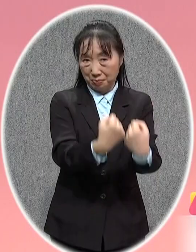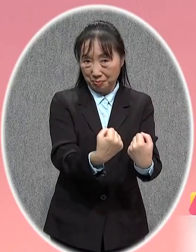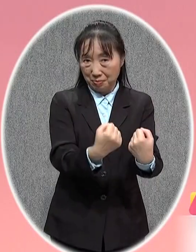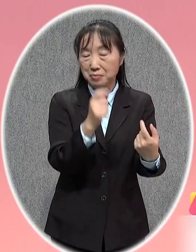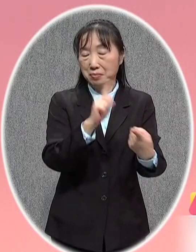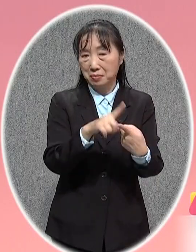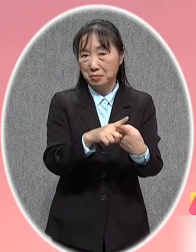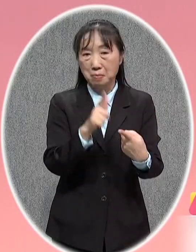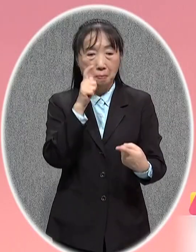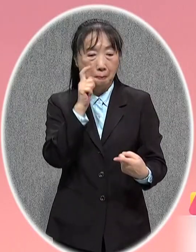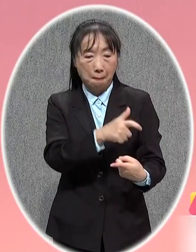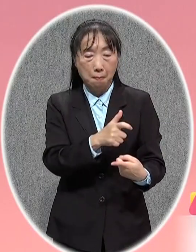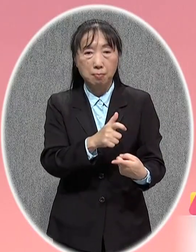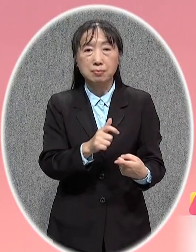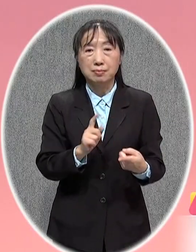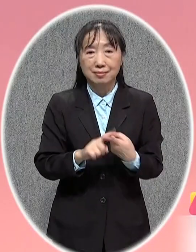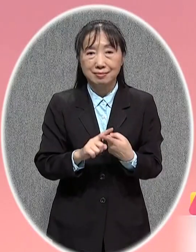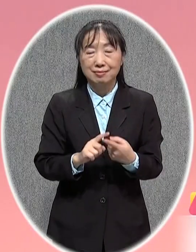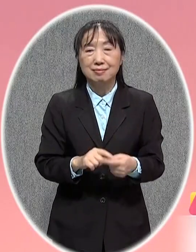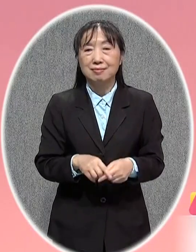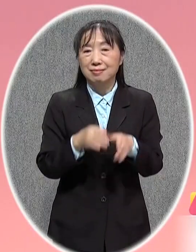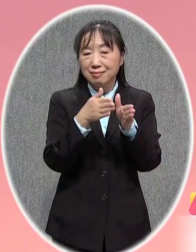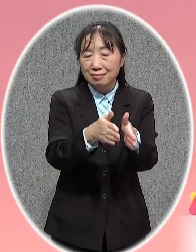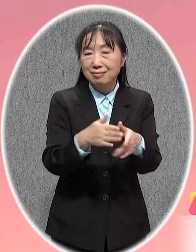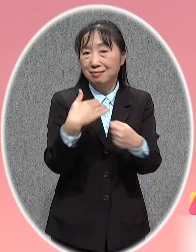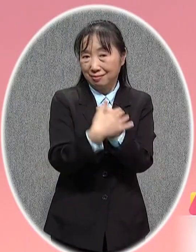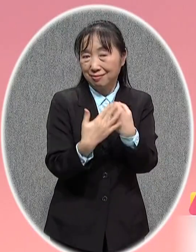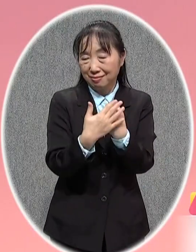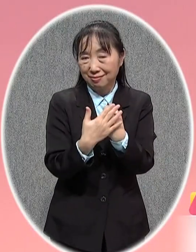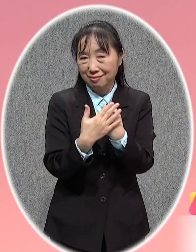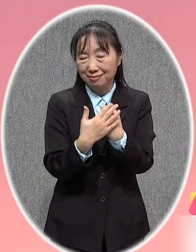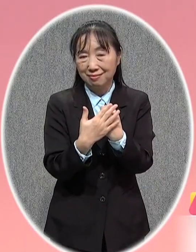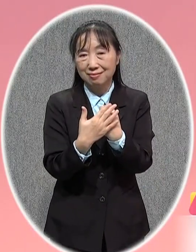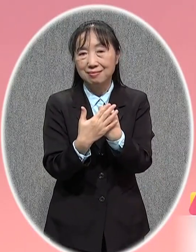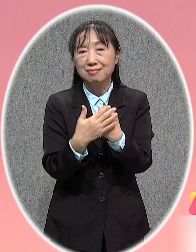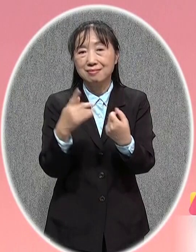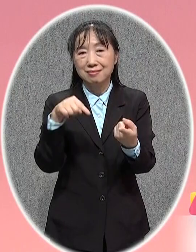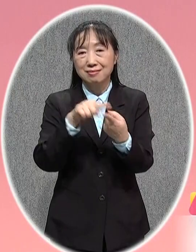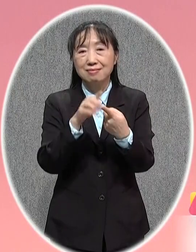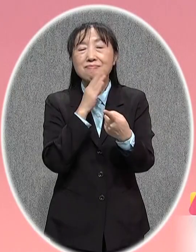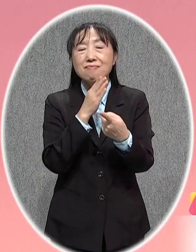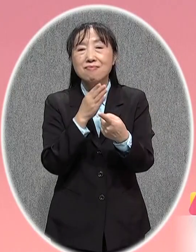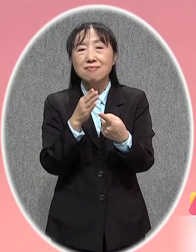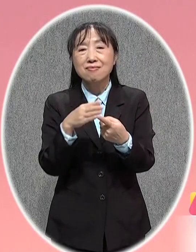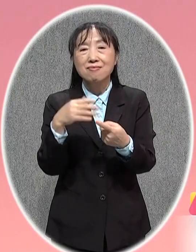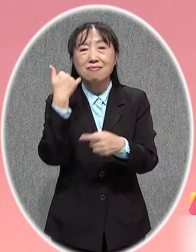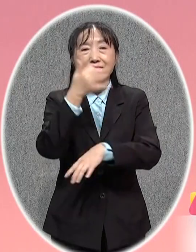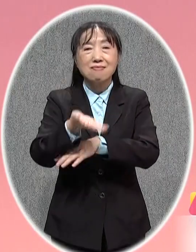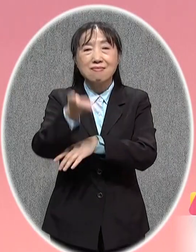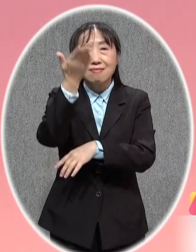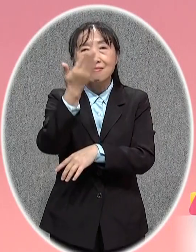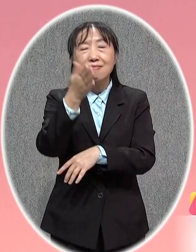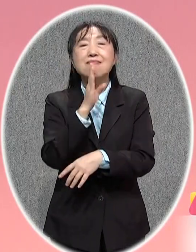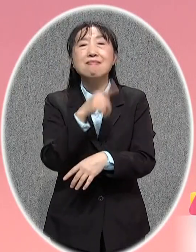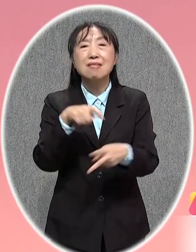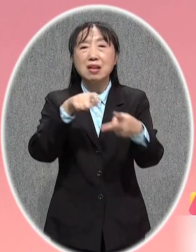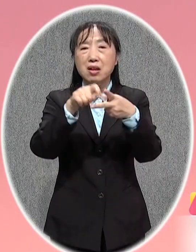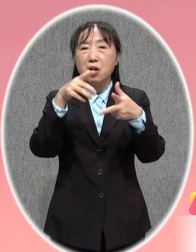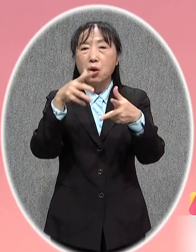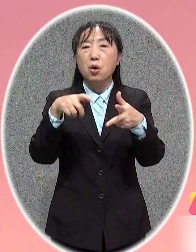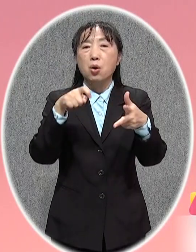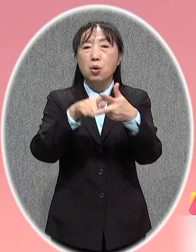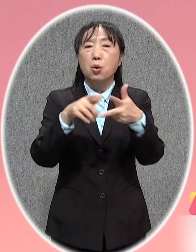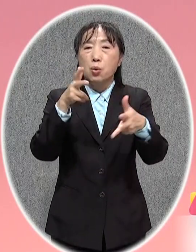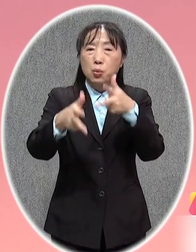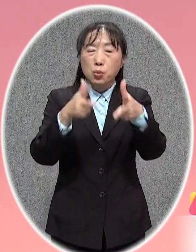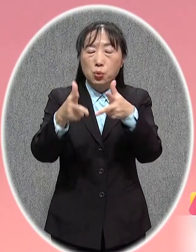很够，我们要对它加强保育的，应该是上游的这些工业污染要尽可能的减少，也